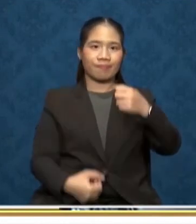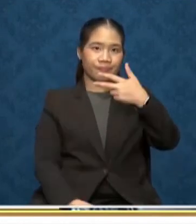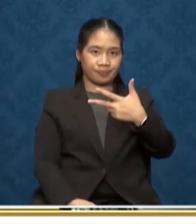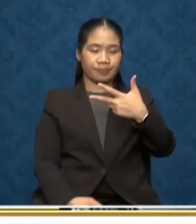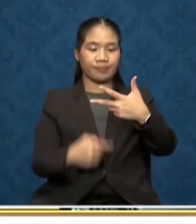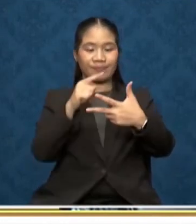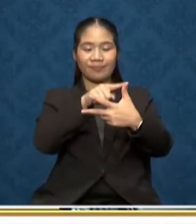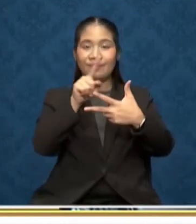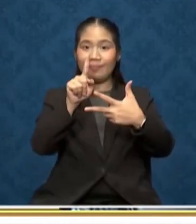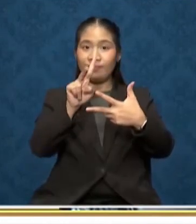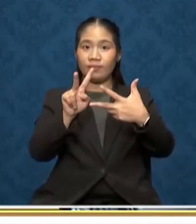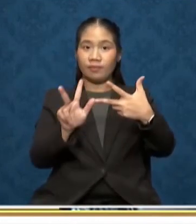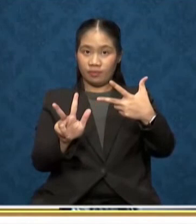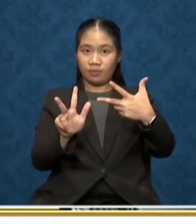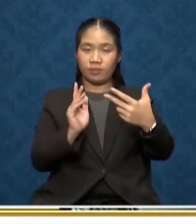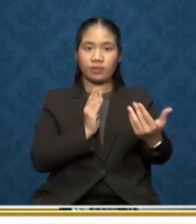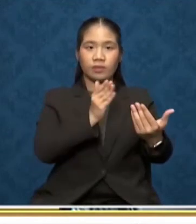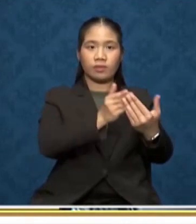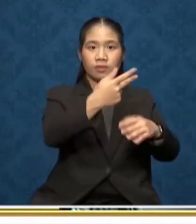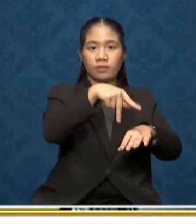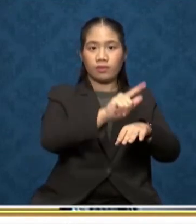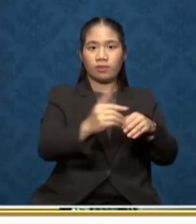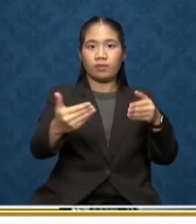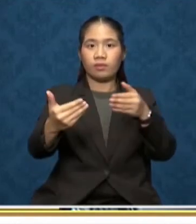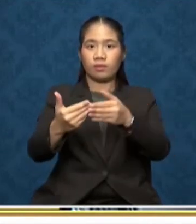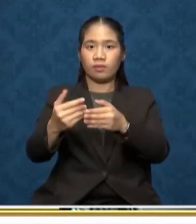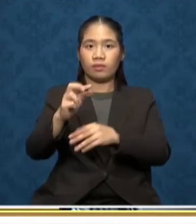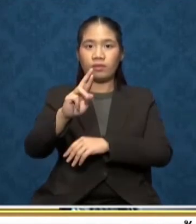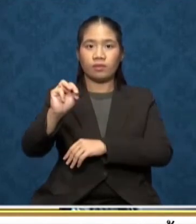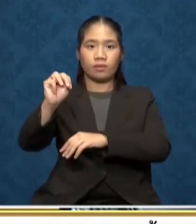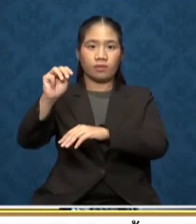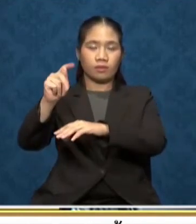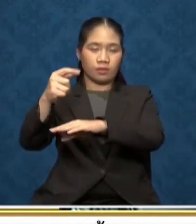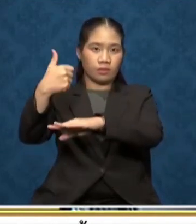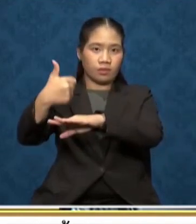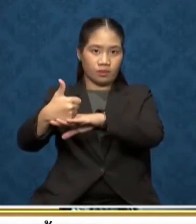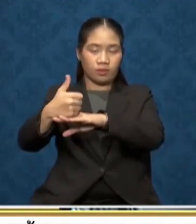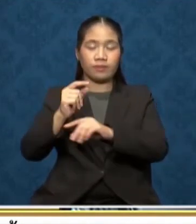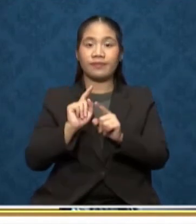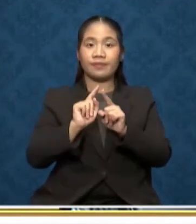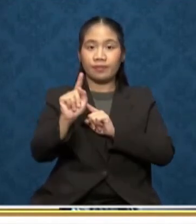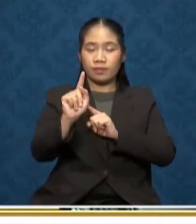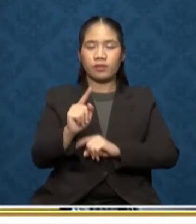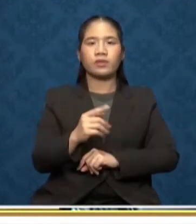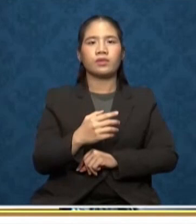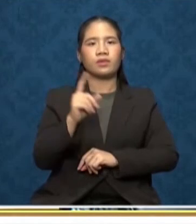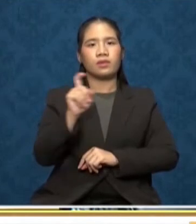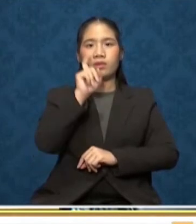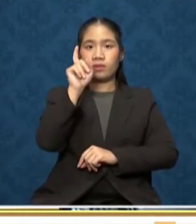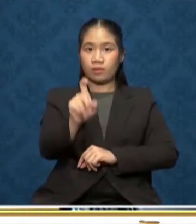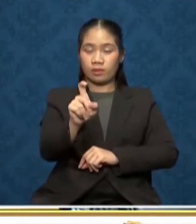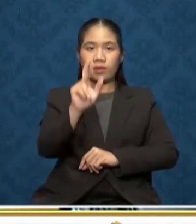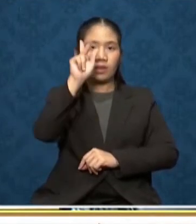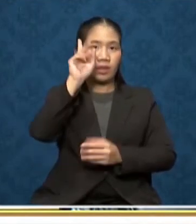ามผ่านธรทานไป ธ่ร''ร Susanเรื่องที่ 1 ธรรทานผมอยากทราบข้อมูลจ